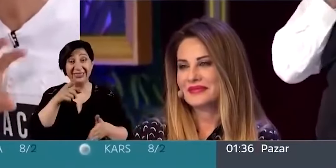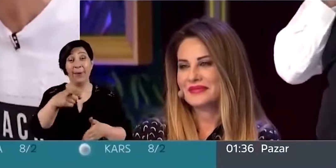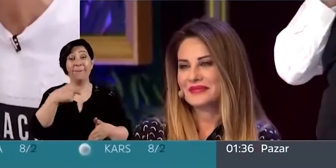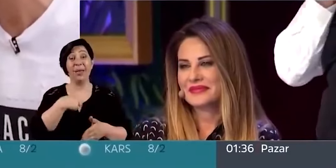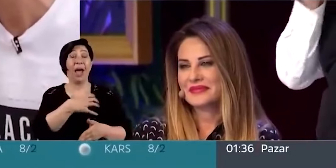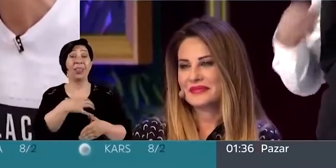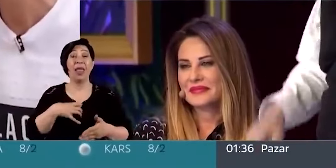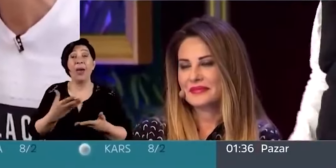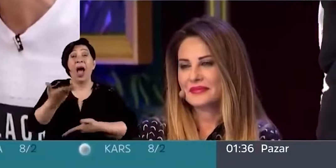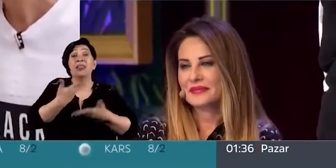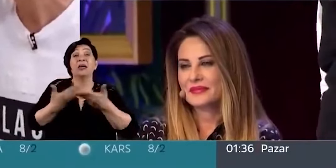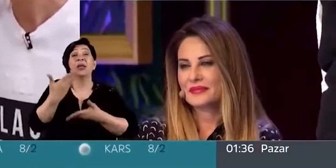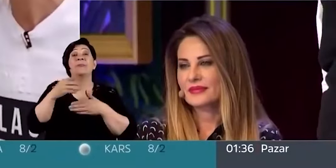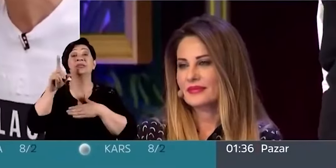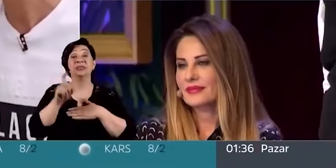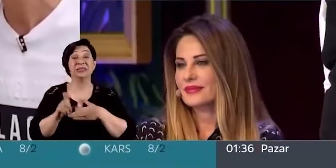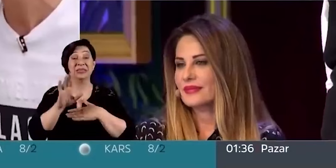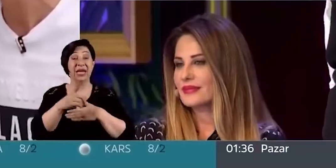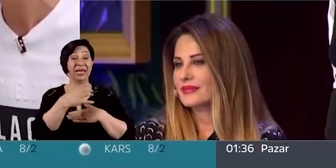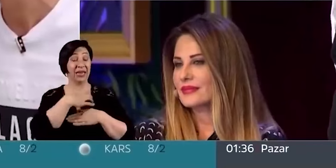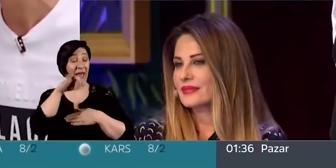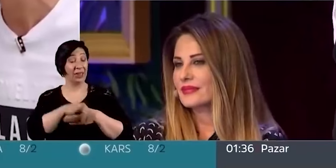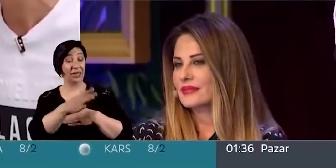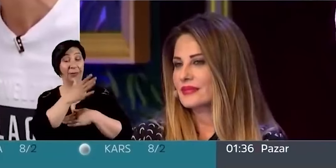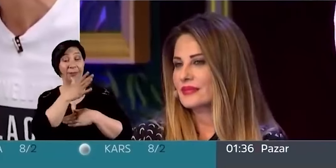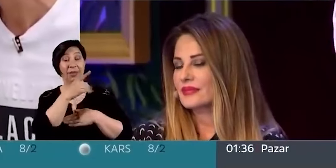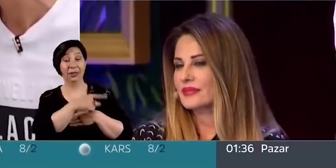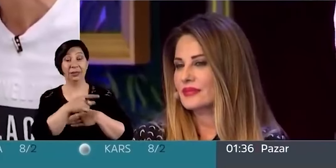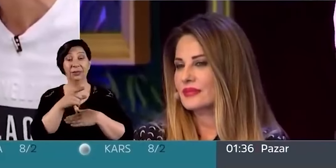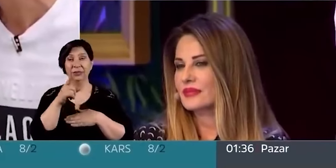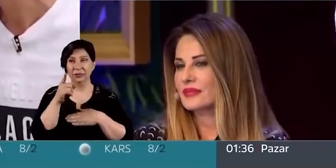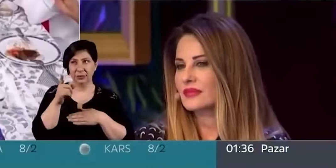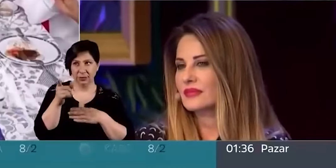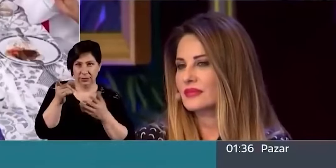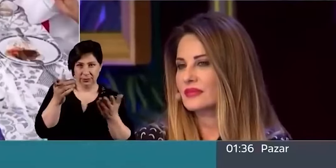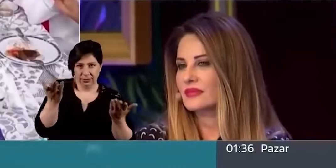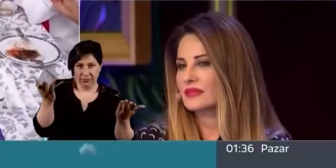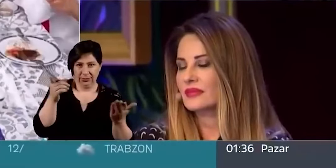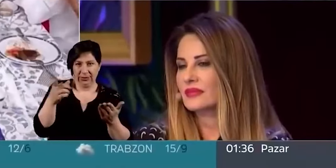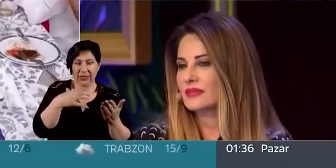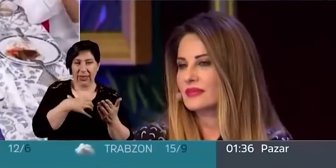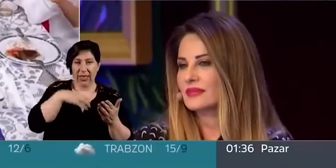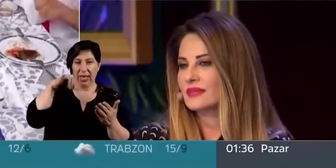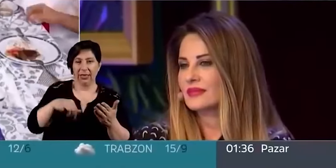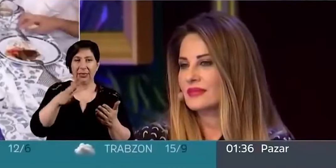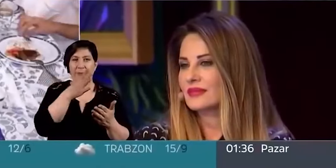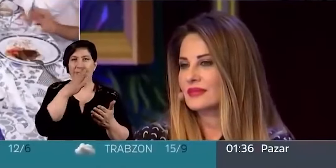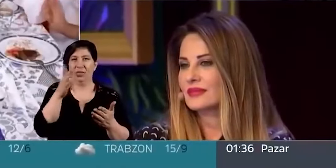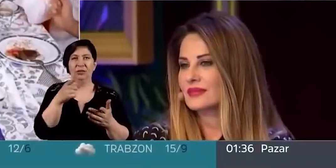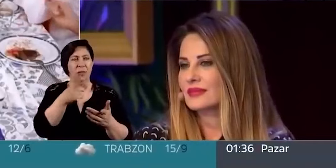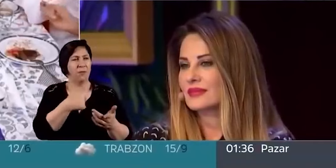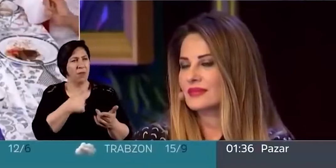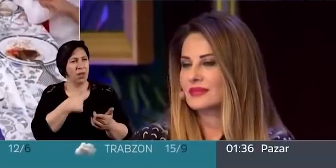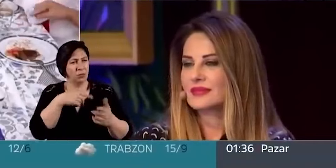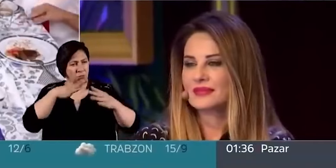benim annemden bana bahsedemezsin, tamam mı? Kaybol. Bir kere haddini bilecek. Kaybol. Bana bak haddini gerçekten sen bil. Ben haddini biliyorum ama